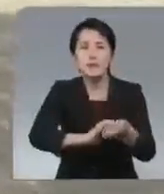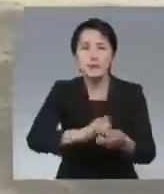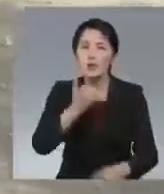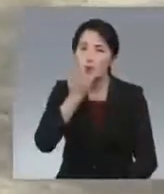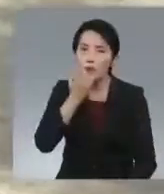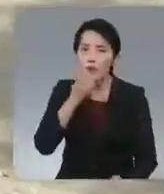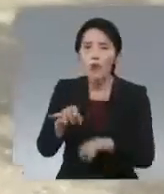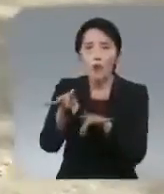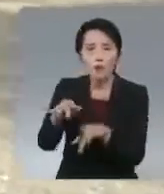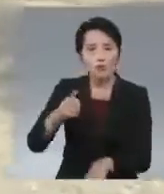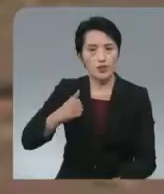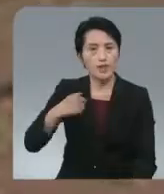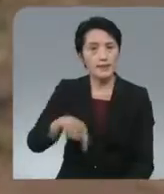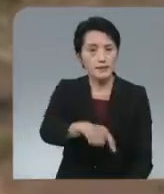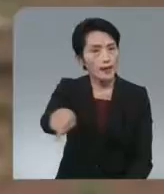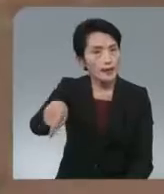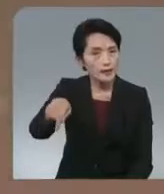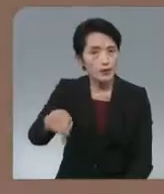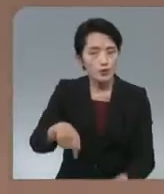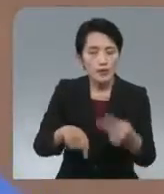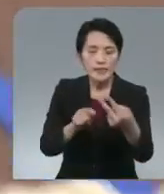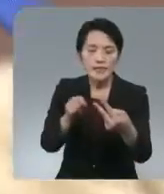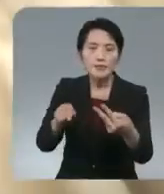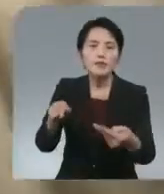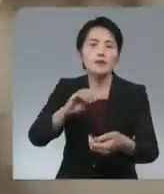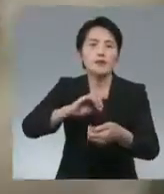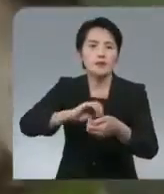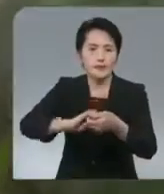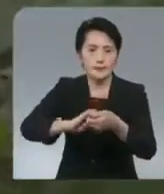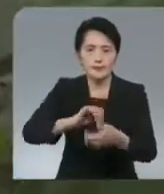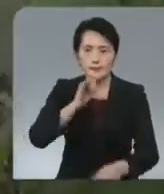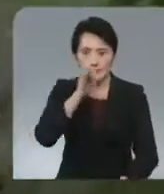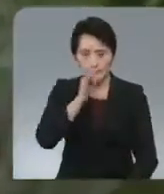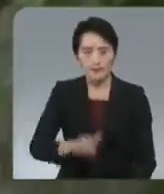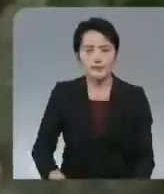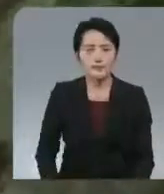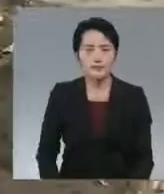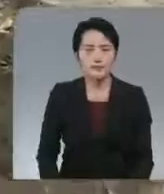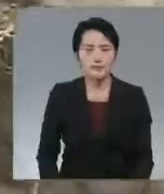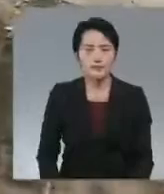tiến hành thảo luận về các chuyên gia và thiết lập tiêu chuẩn an toàn ở trên đó